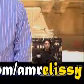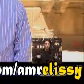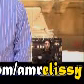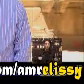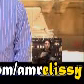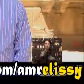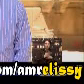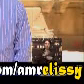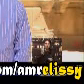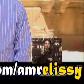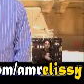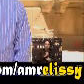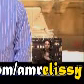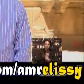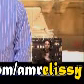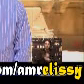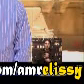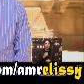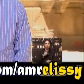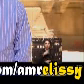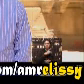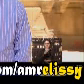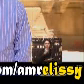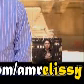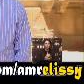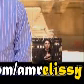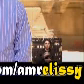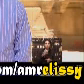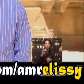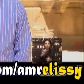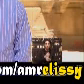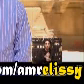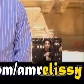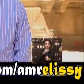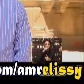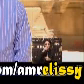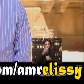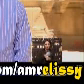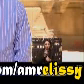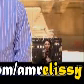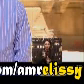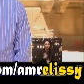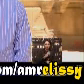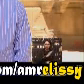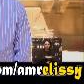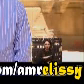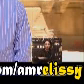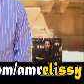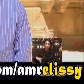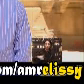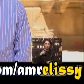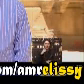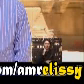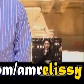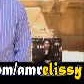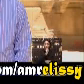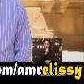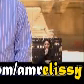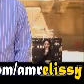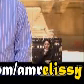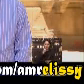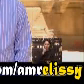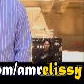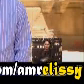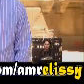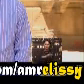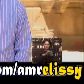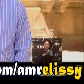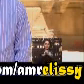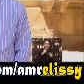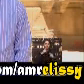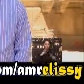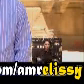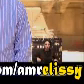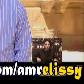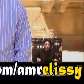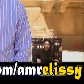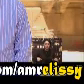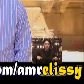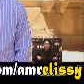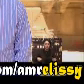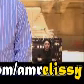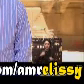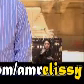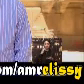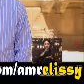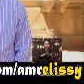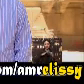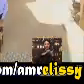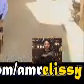ويشوف الدنيا، خصوصا هو العائل الوحيد لأسرته. البرنامج بالتعاون مع مؤسسة واحد من الناس سلمنا له كرسي